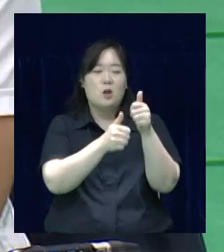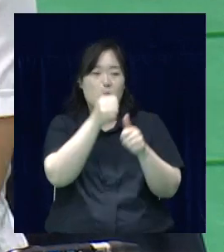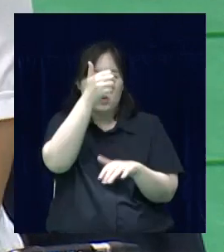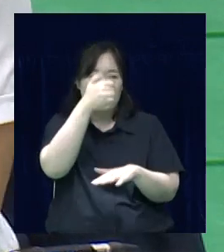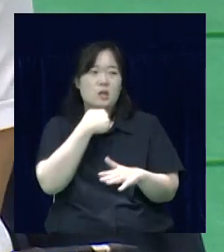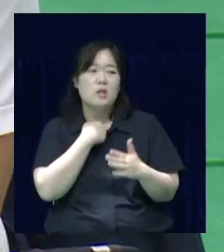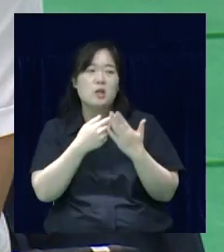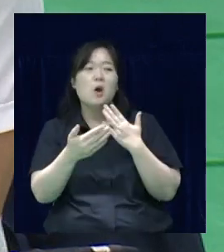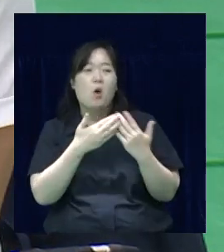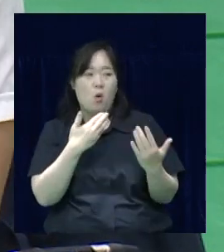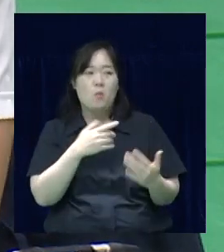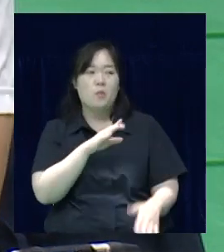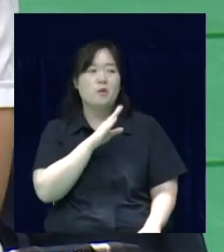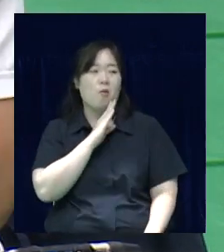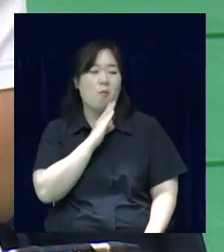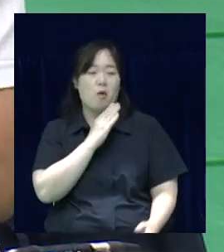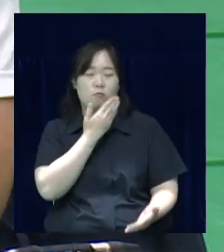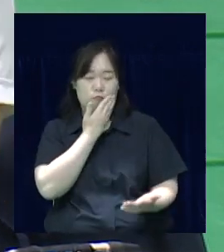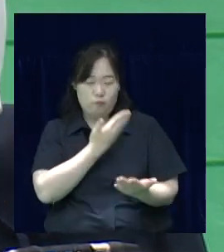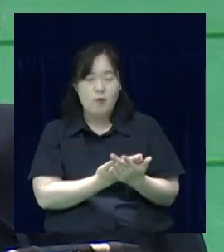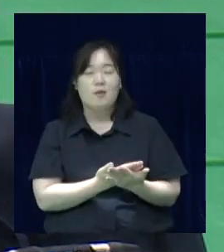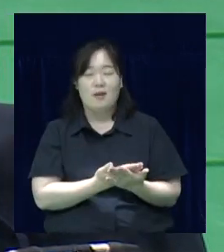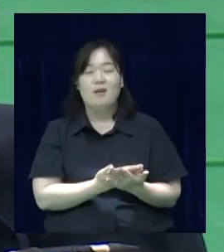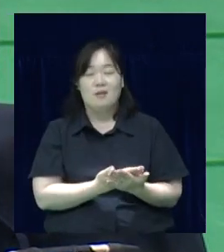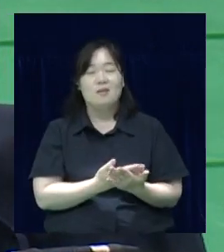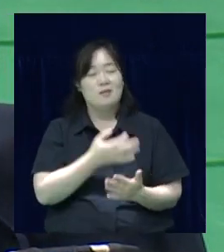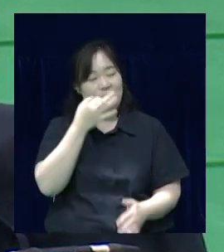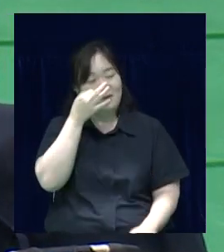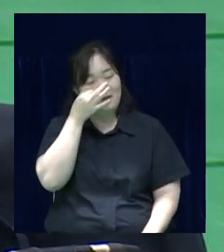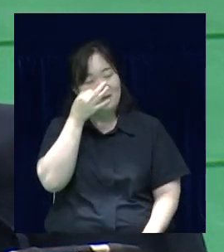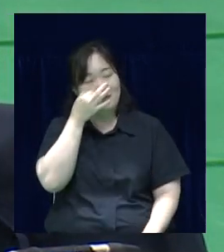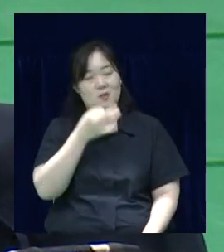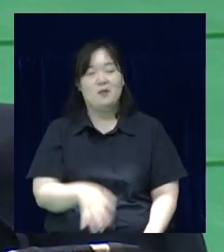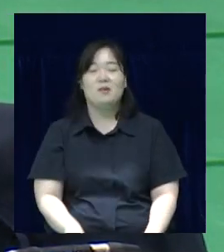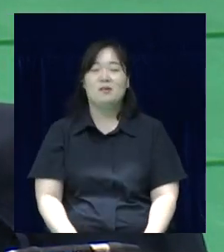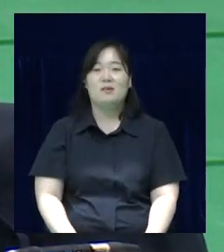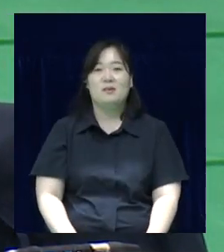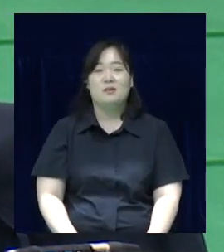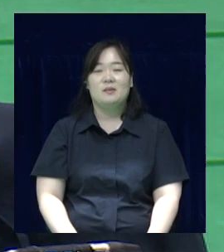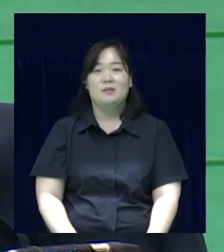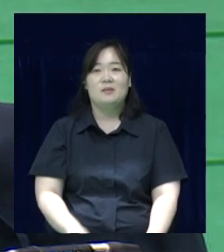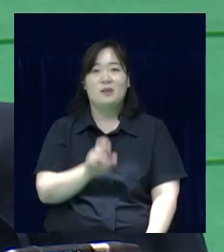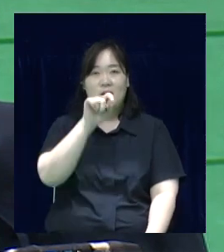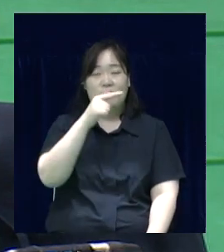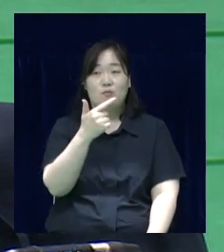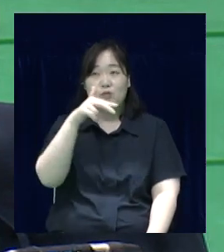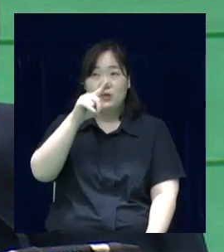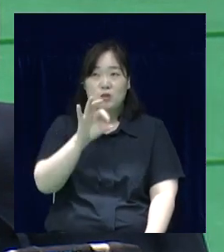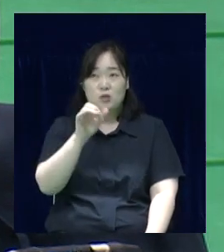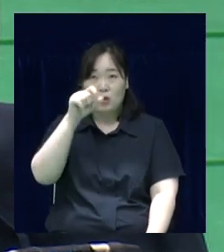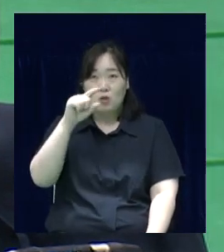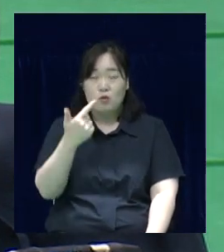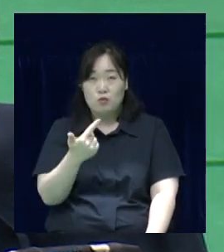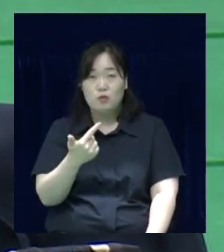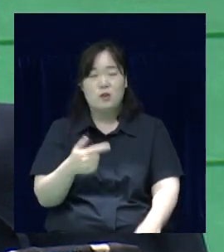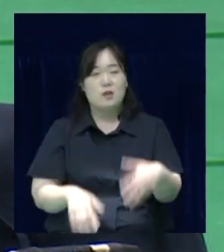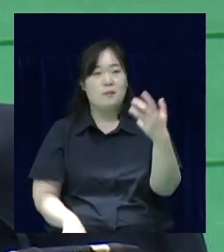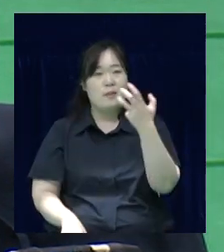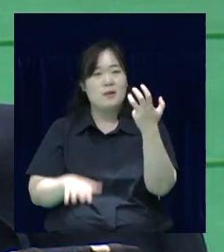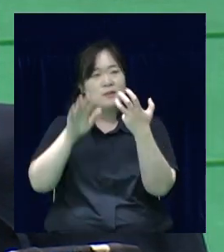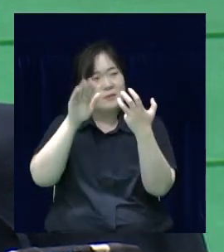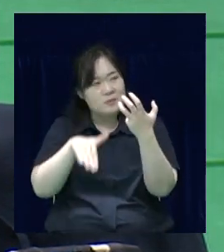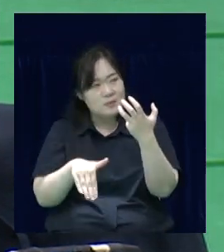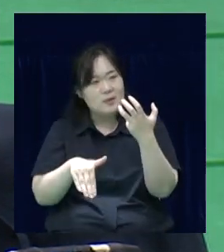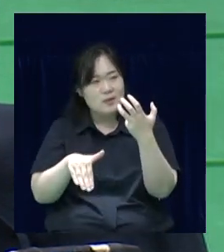경험이 너무나도 중요하다라는 거를 지금 보여준 것 같은데 문정훈 선수가 다만 좀 80kg 이하 체급에서는 좀